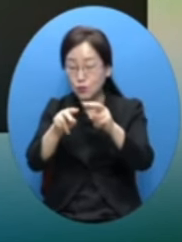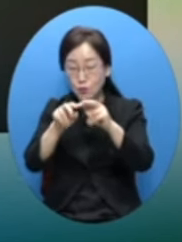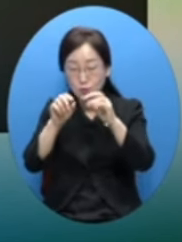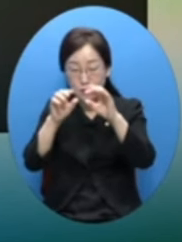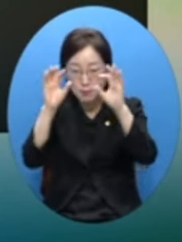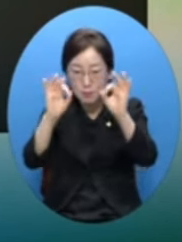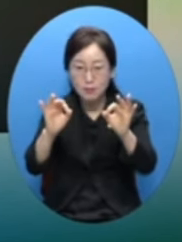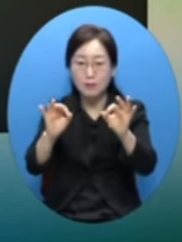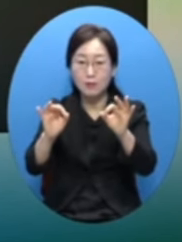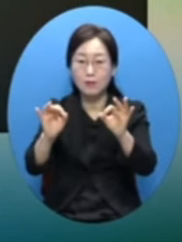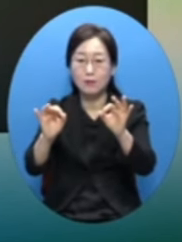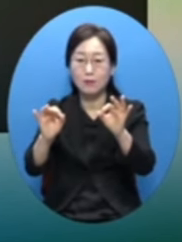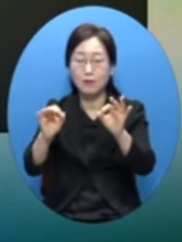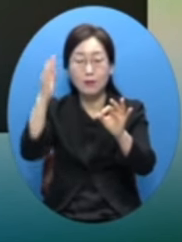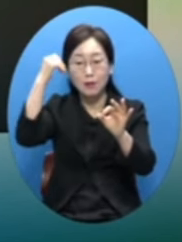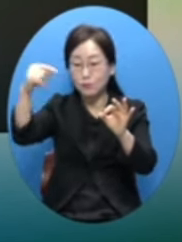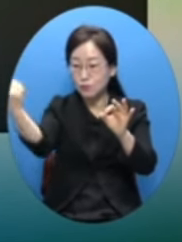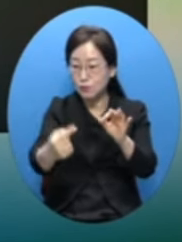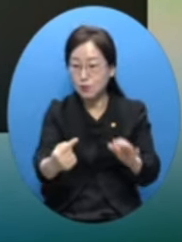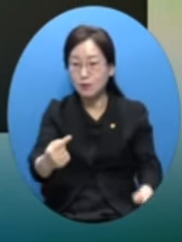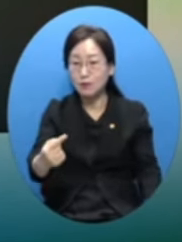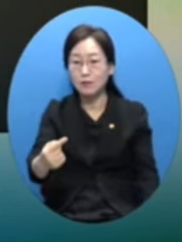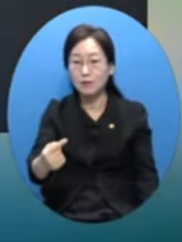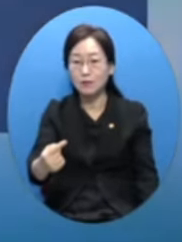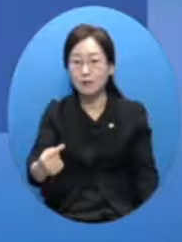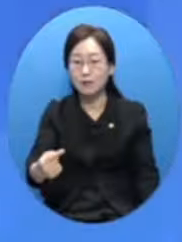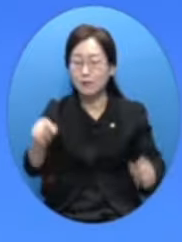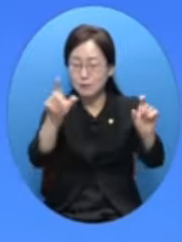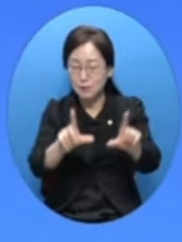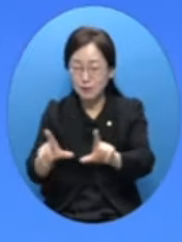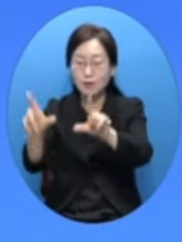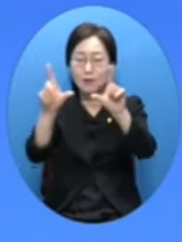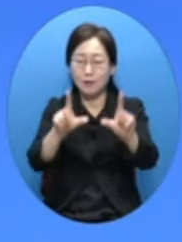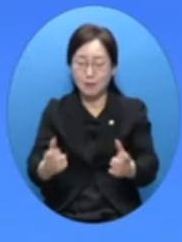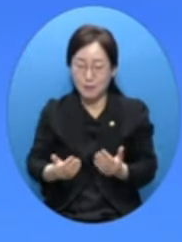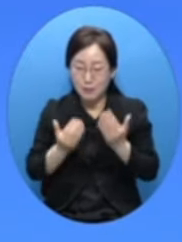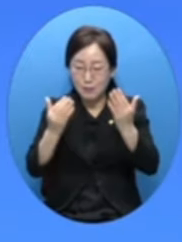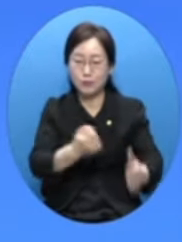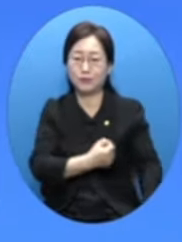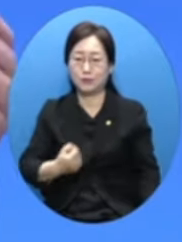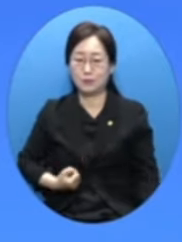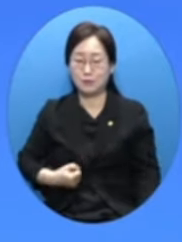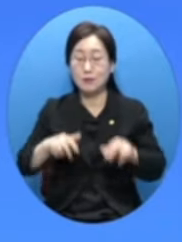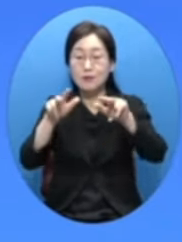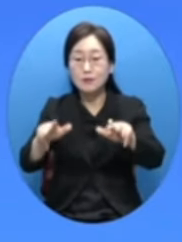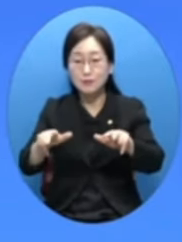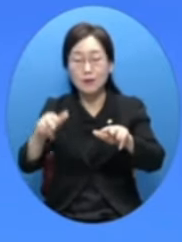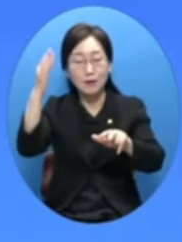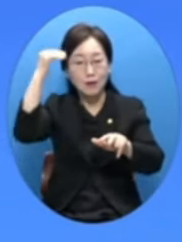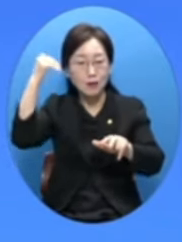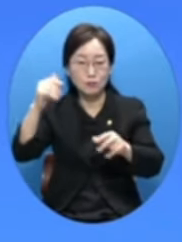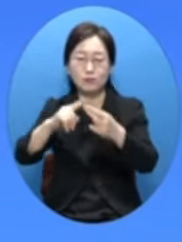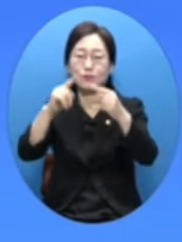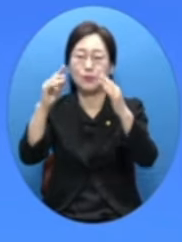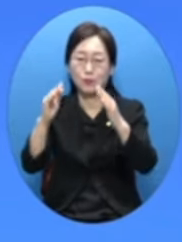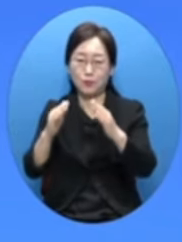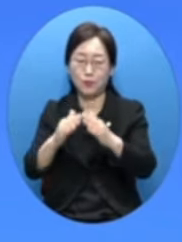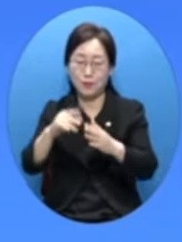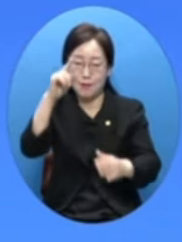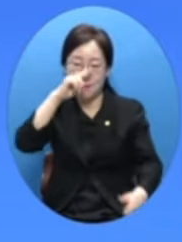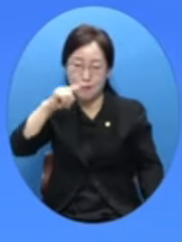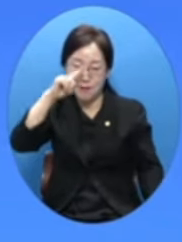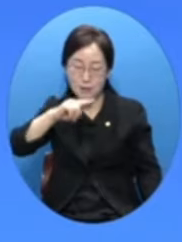선교사님들이 한국에 와서 그의 삶을 바쳐 헌신해서 오늘날 이렇게 한국이 아시아